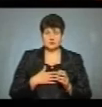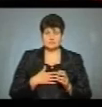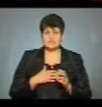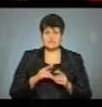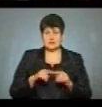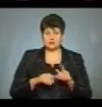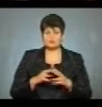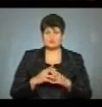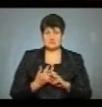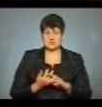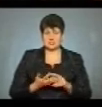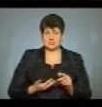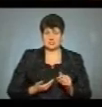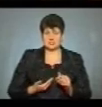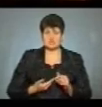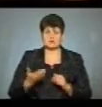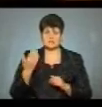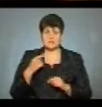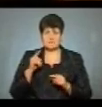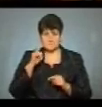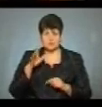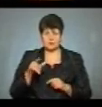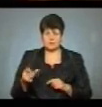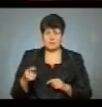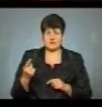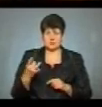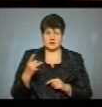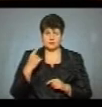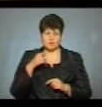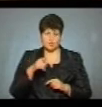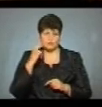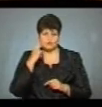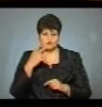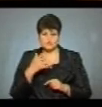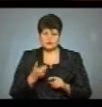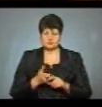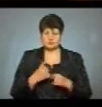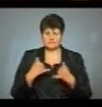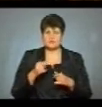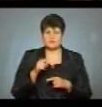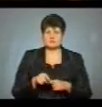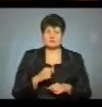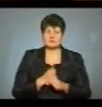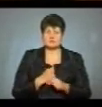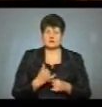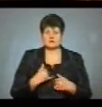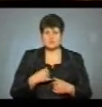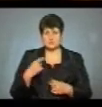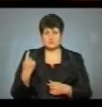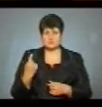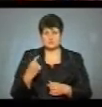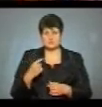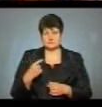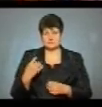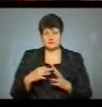в нашому рідному селі живуть такі відомі люди. Я вперше сьогодні про нього почула і дуже вражена тим, що він зробив для нашого краю, для нашої